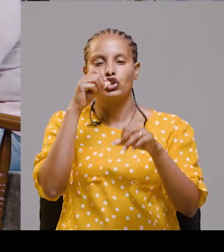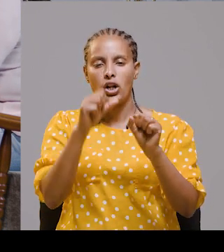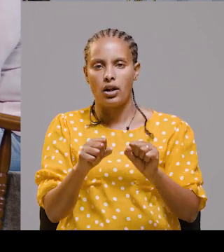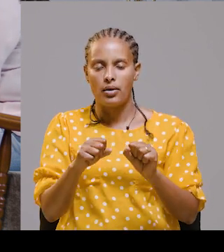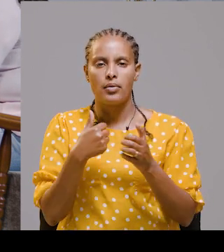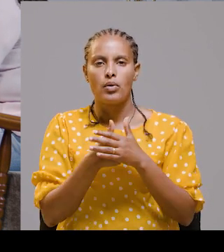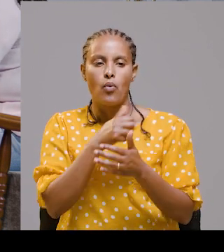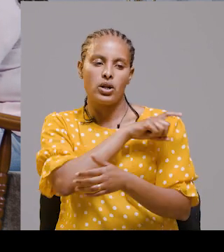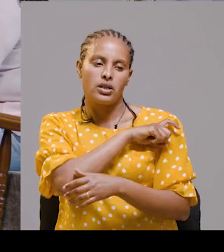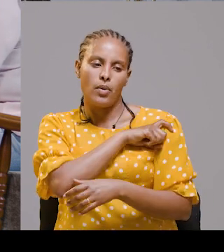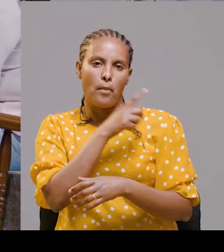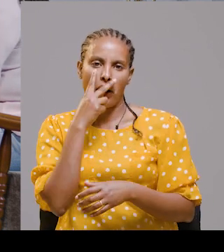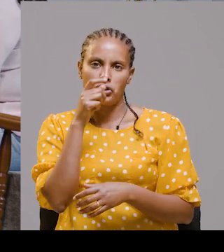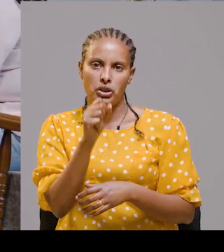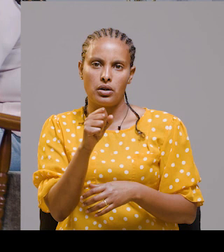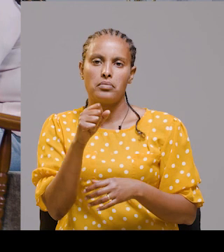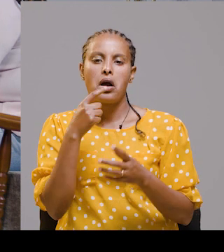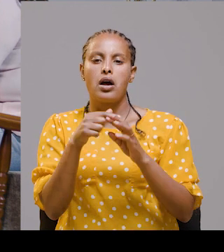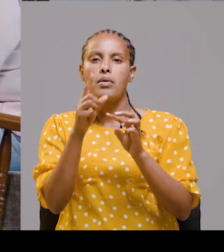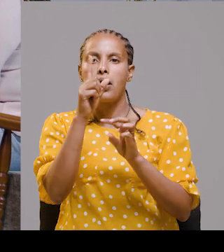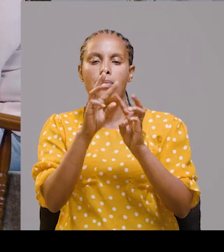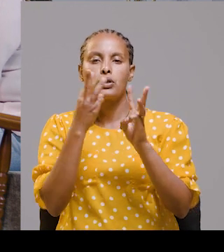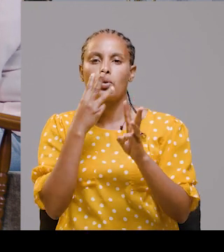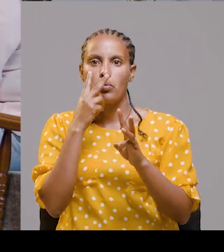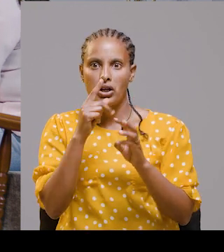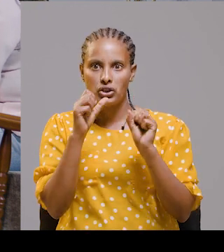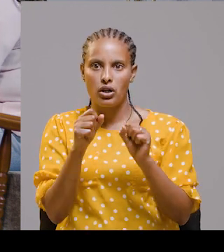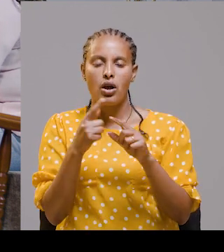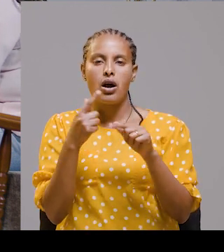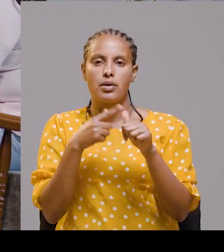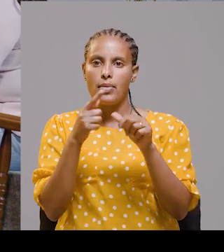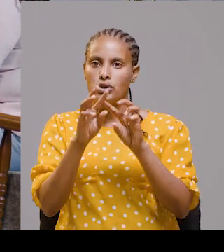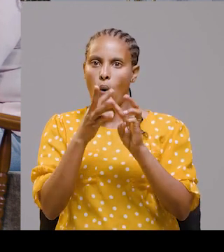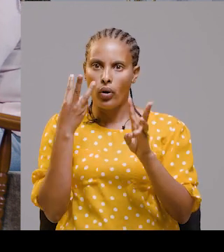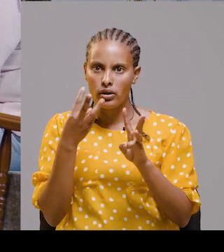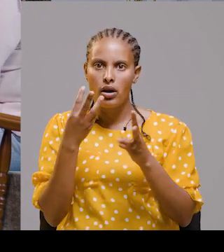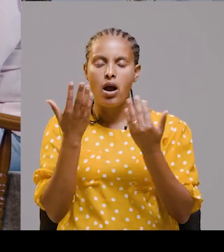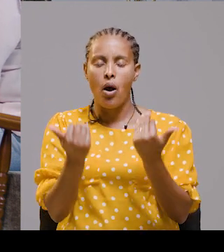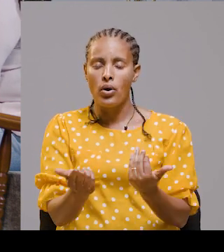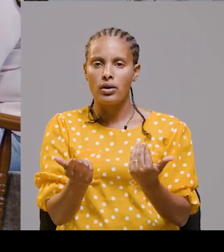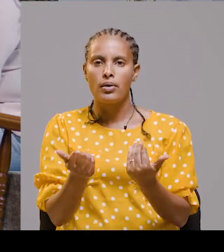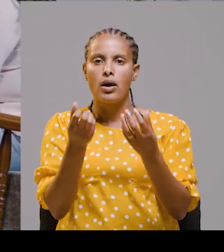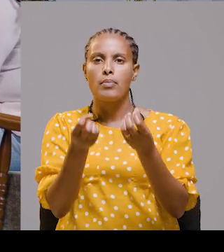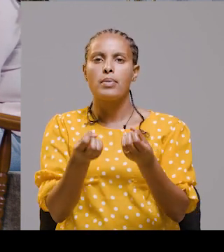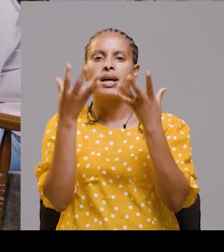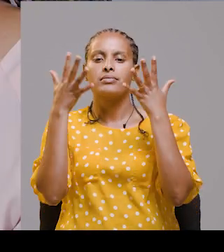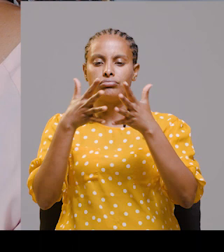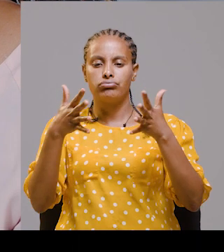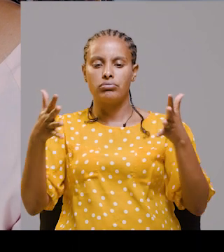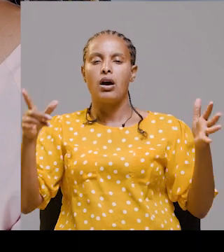እንችላለን ፖሊስ ጣቢያዎችን ማየት እንችላለን ዋን ስቶፕ ሴንተሮችን ማየት እንችላለን ዋን ስቶፕ ሴንተሮች ስንል እንግዲህ አሁን መብዛት